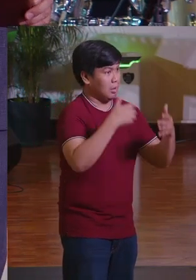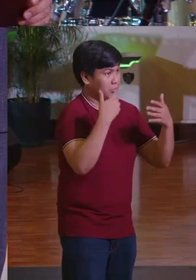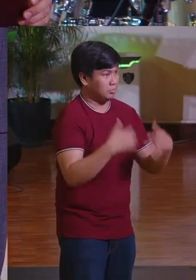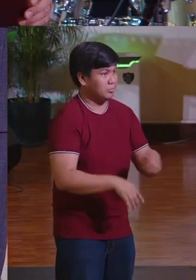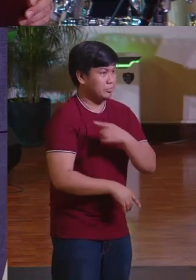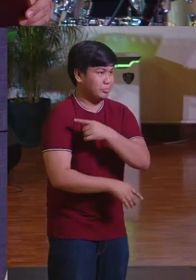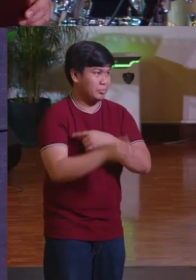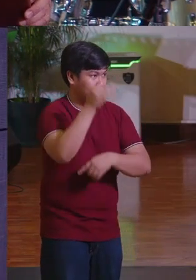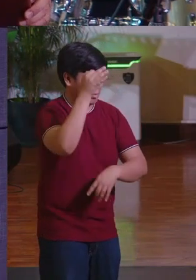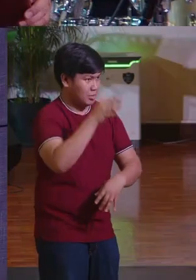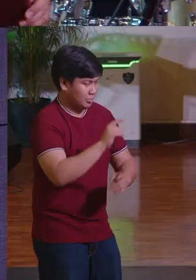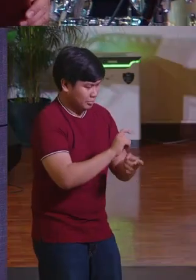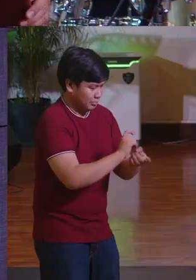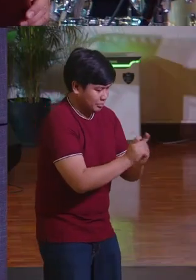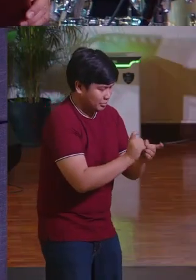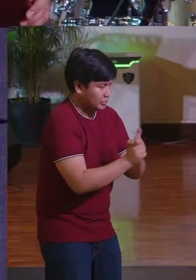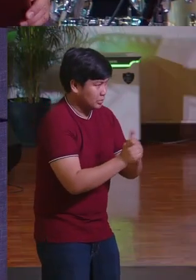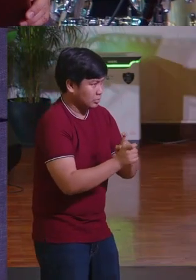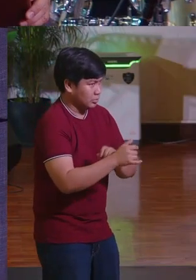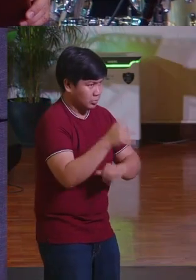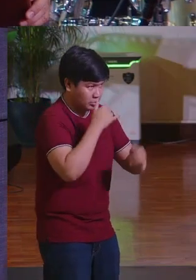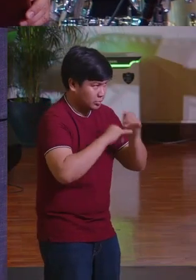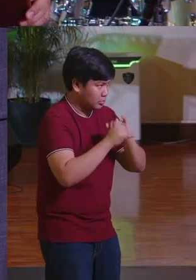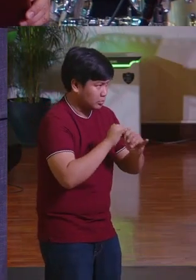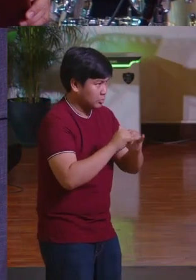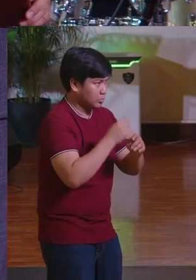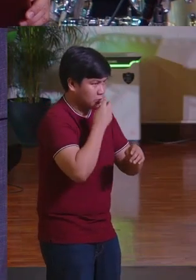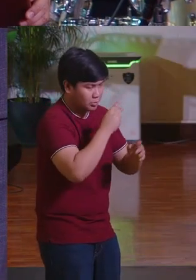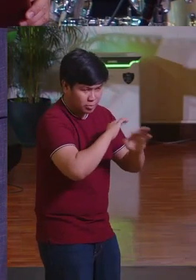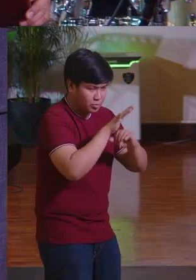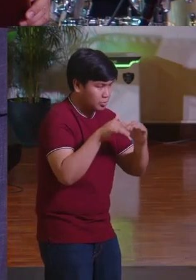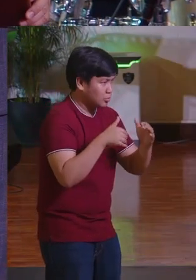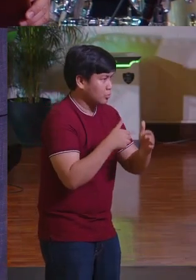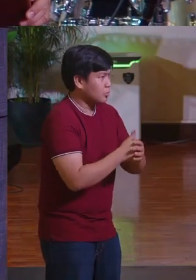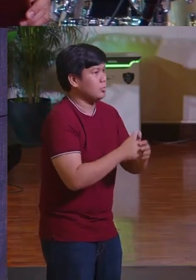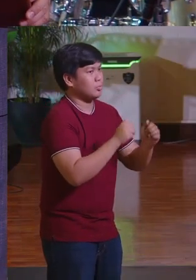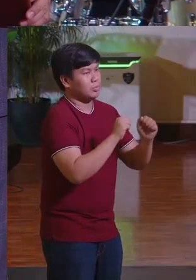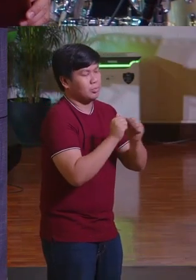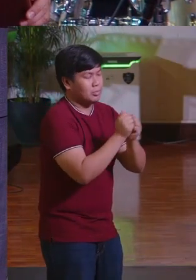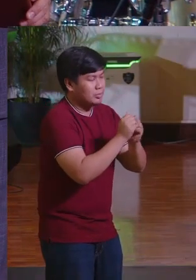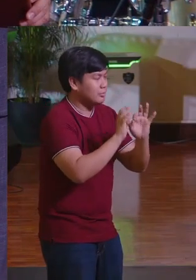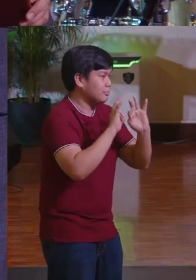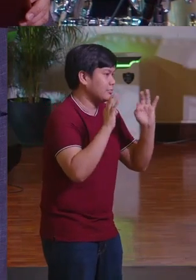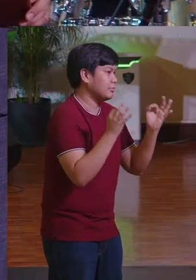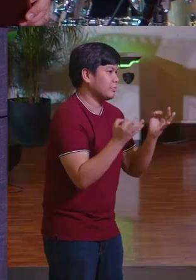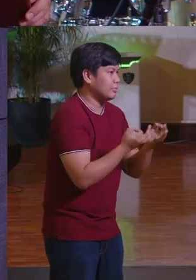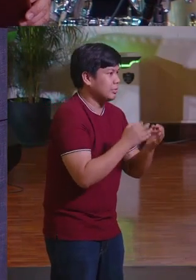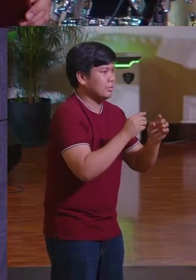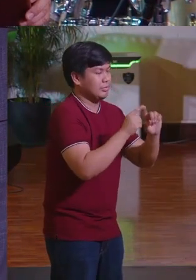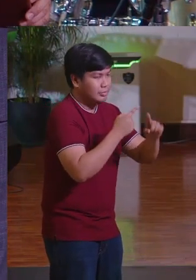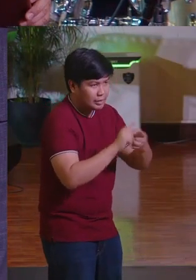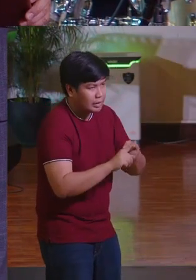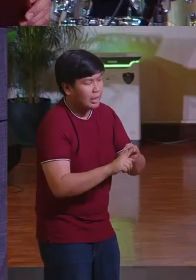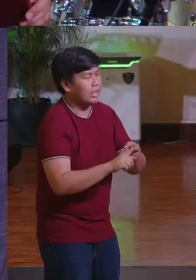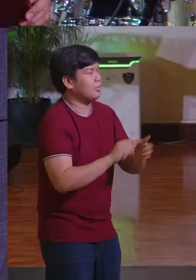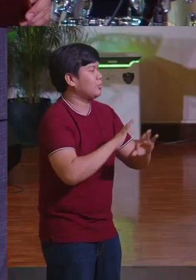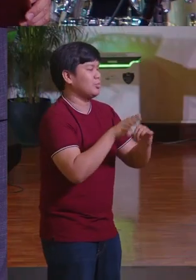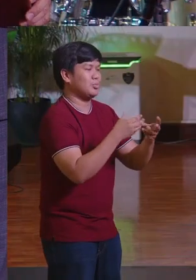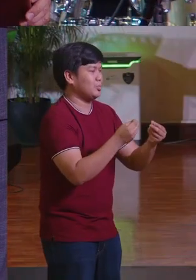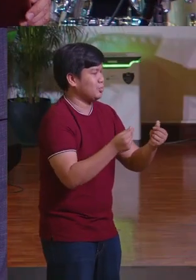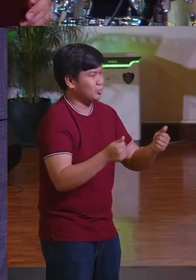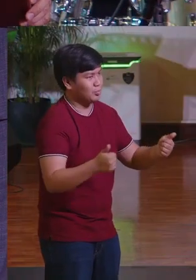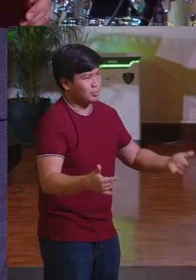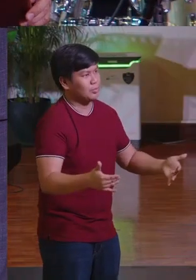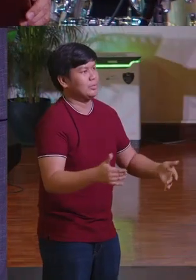unti-unti pong naalis ang hilig sa mga bagay na yon. Nung ako po'y nag-grow bilang isang Kristiyano, natutunan ko